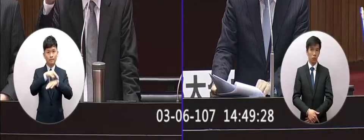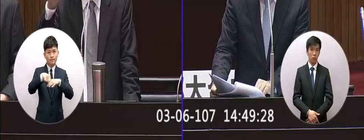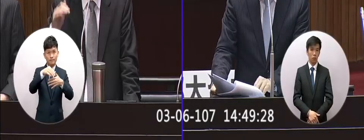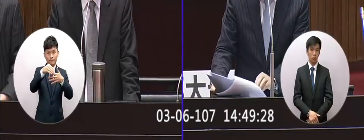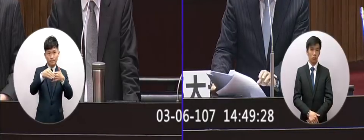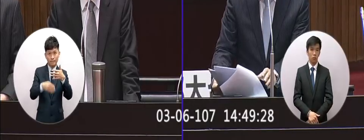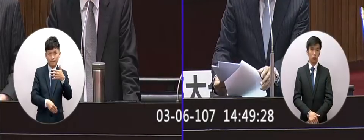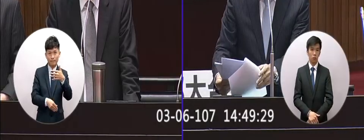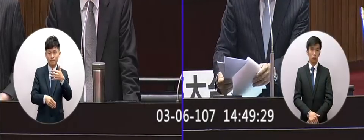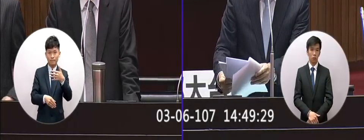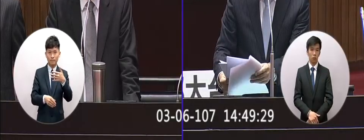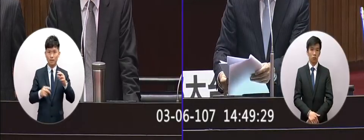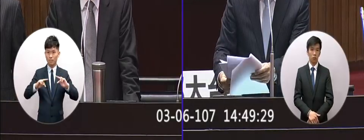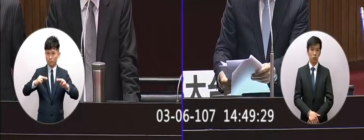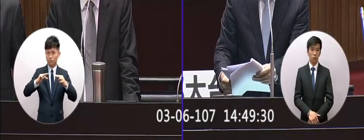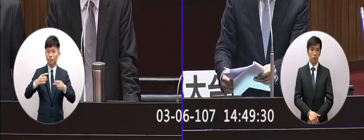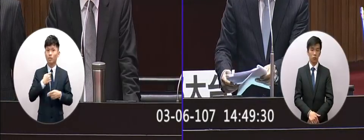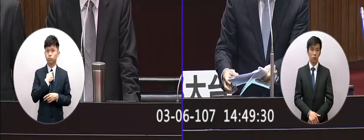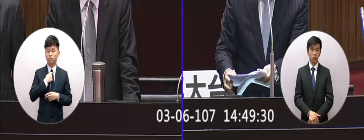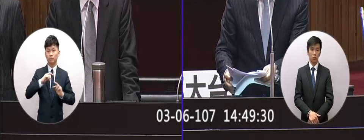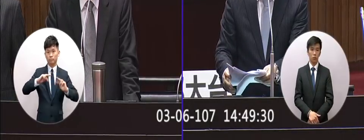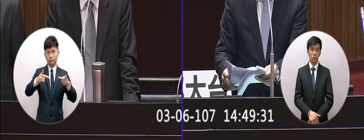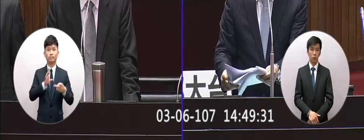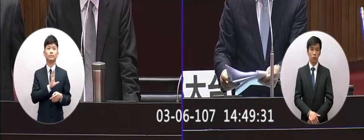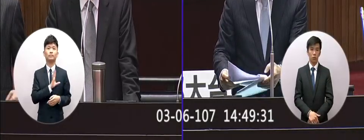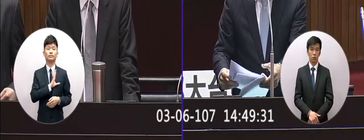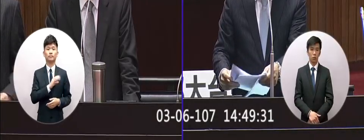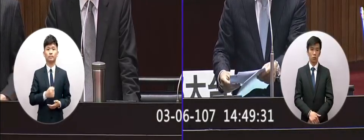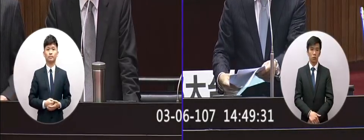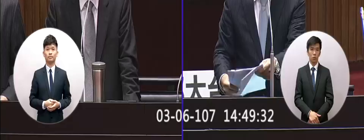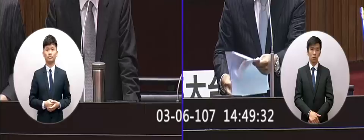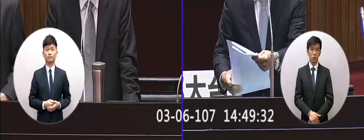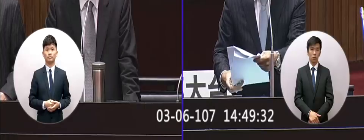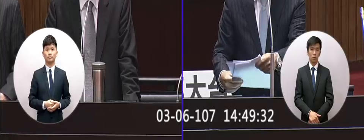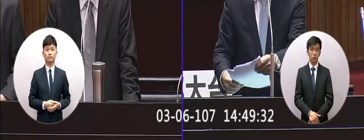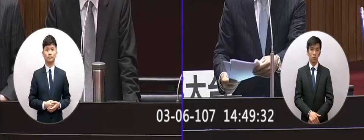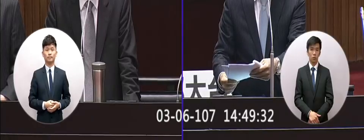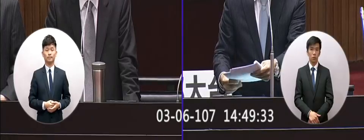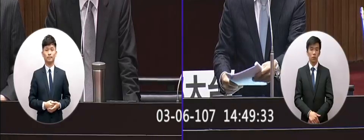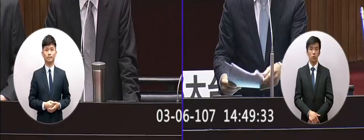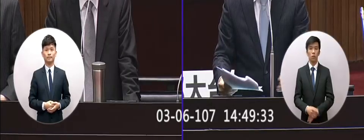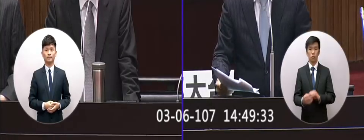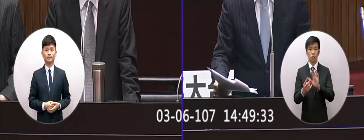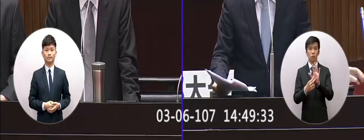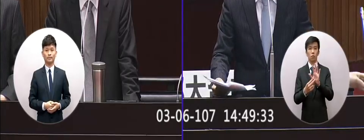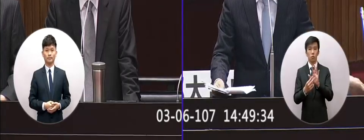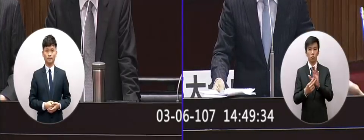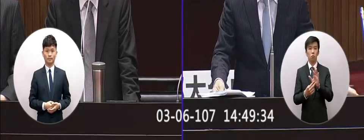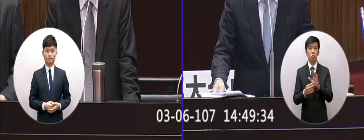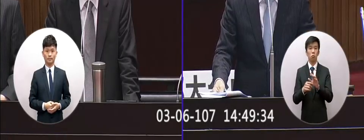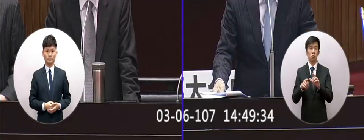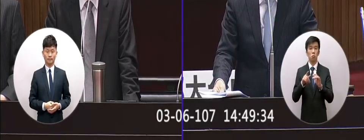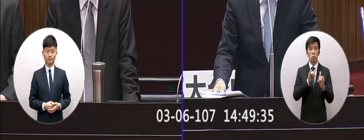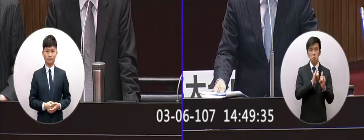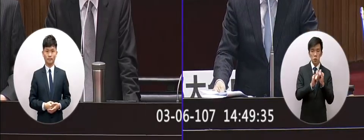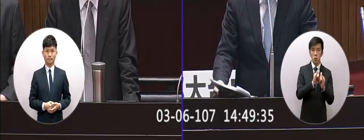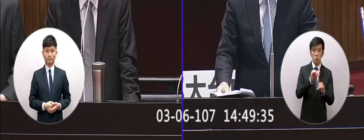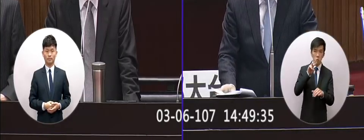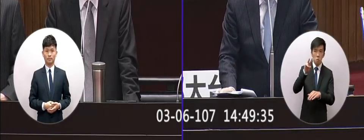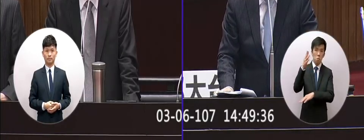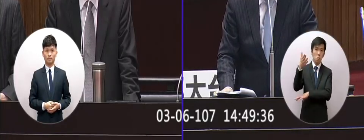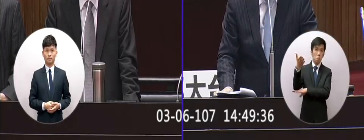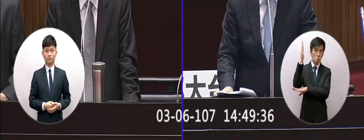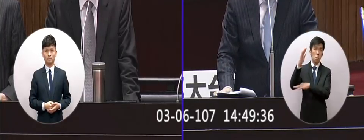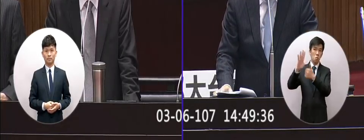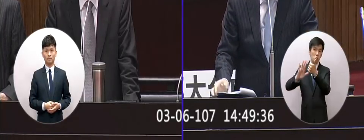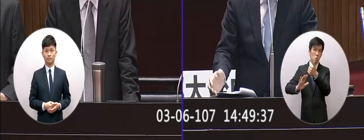的确有一些需要调整的地方，我们就调整嘛。嘿， 因为啊，大家还是会看政府的态度，到底政府